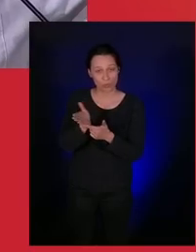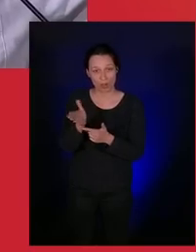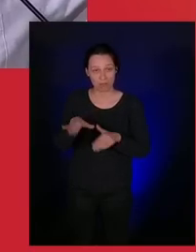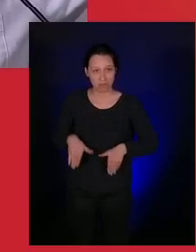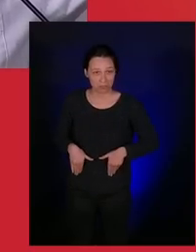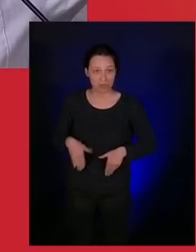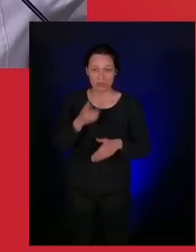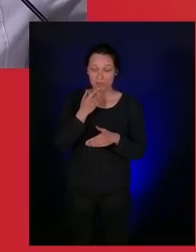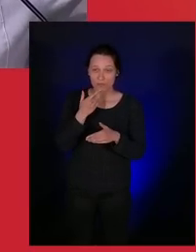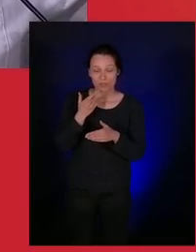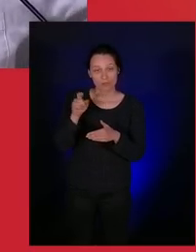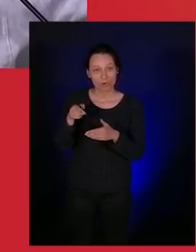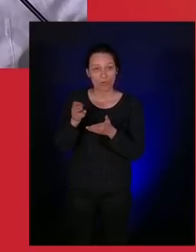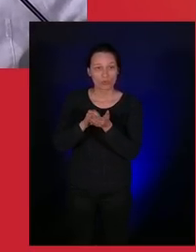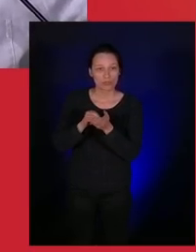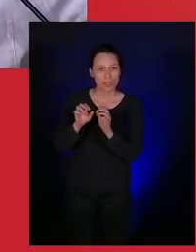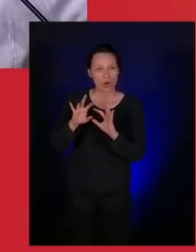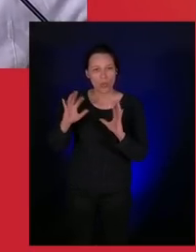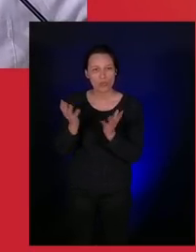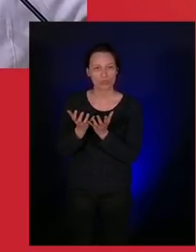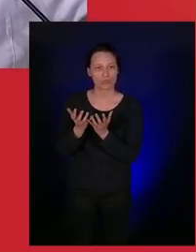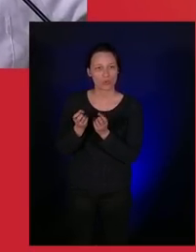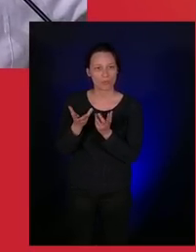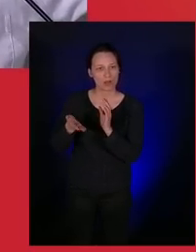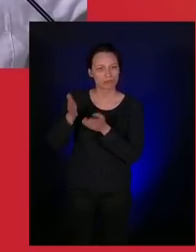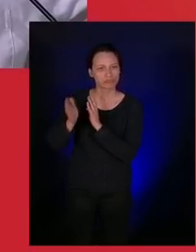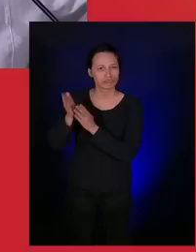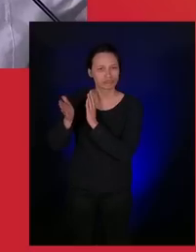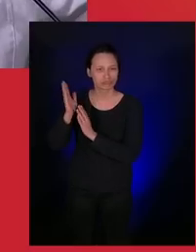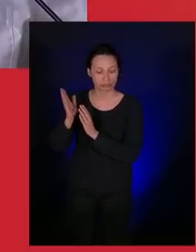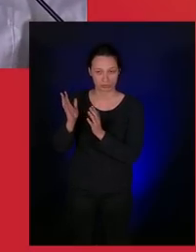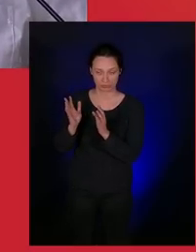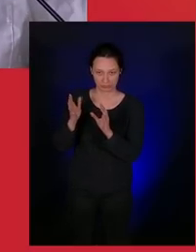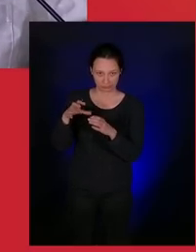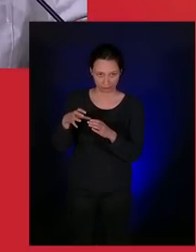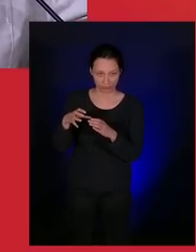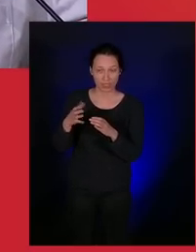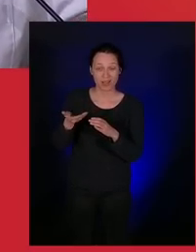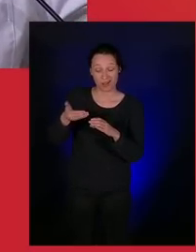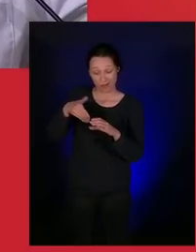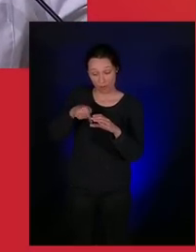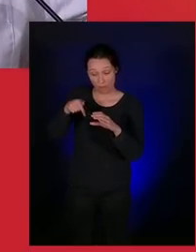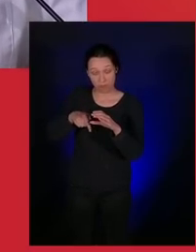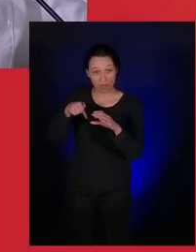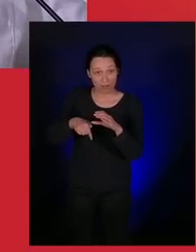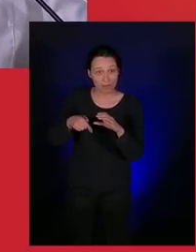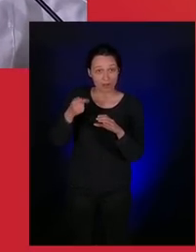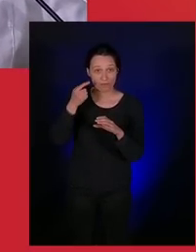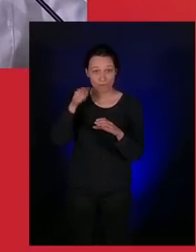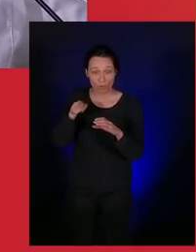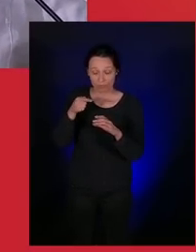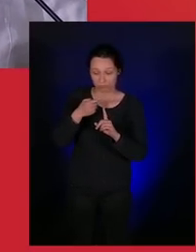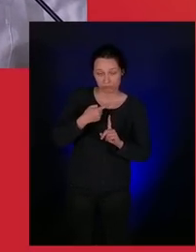voix, 50 voix. En bas du bulletin, vous faites la somme des contre et la somme des